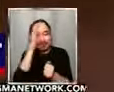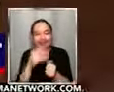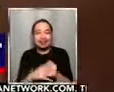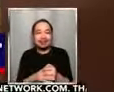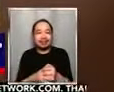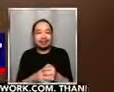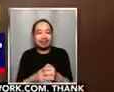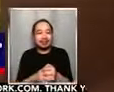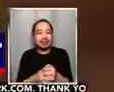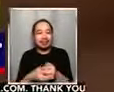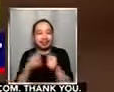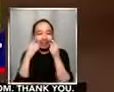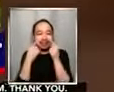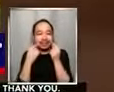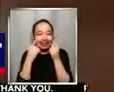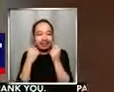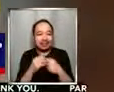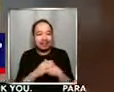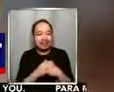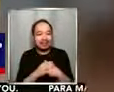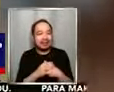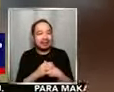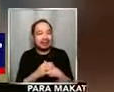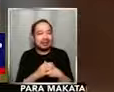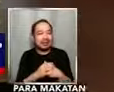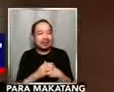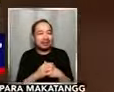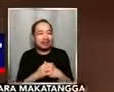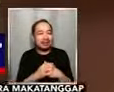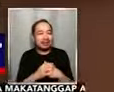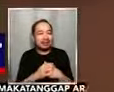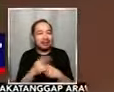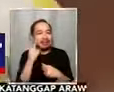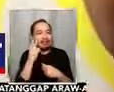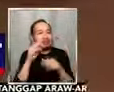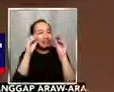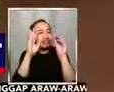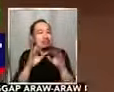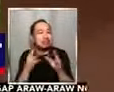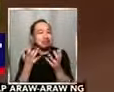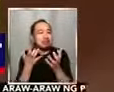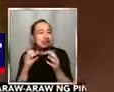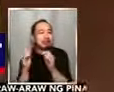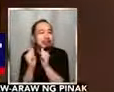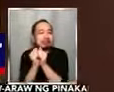Ala? Gusto ko na yung totoo teacher.